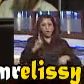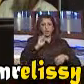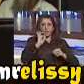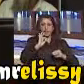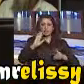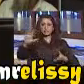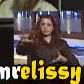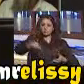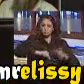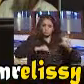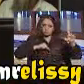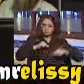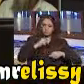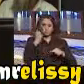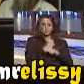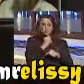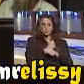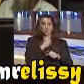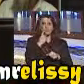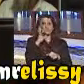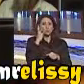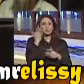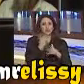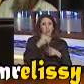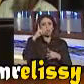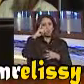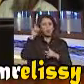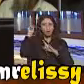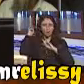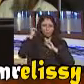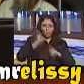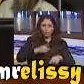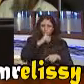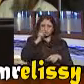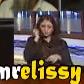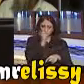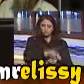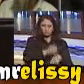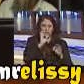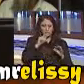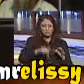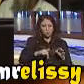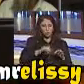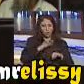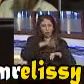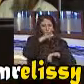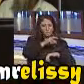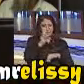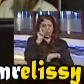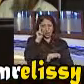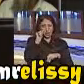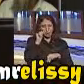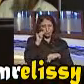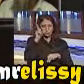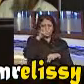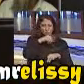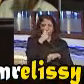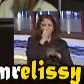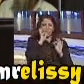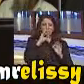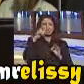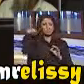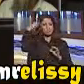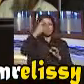بسبب الفترة التي عاش فيها أيام مبارك المخلوع، وكان يتمنى بعد ثورة 25 يناير أن تتحسن